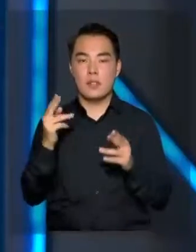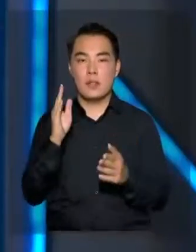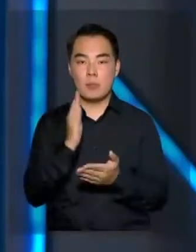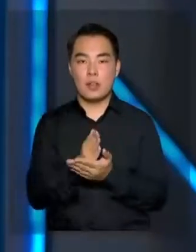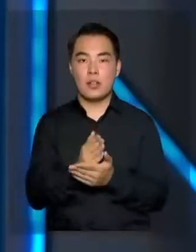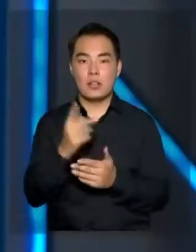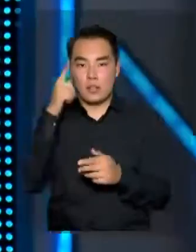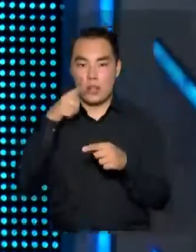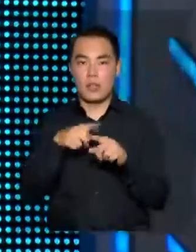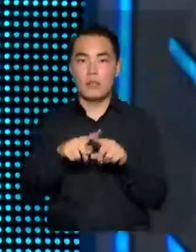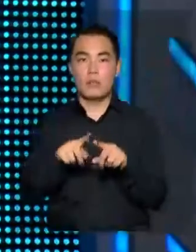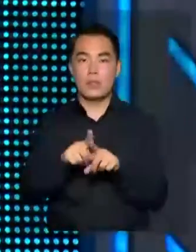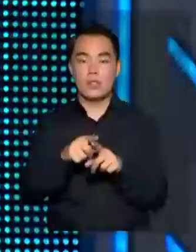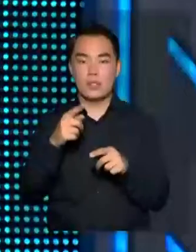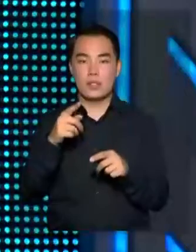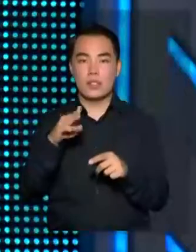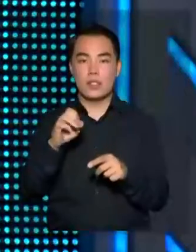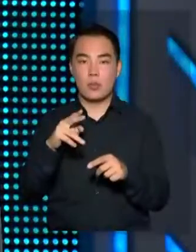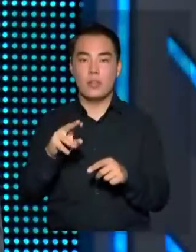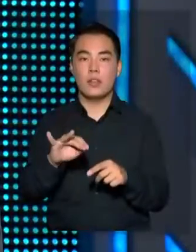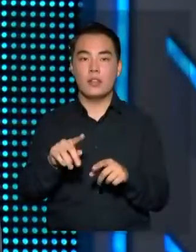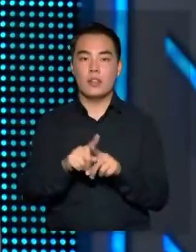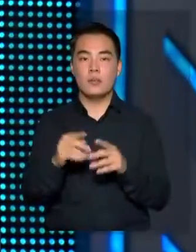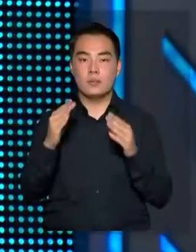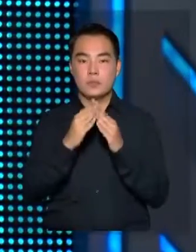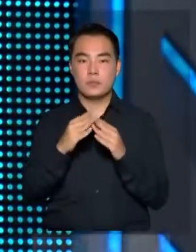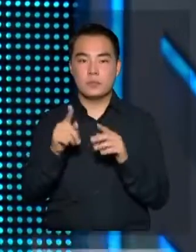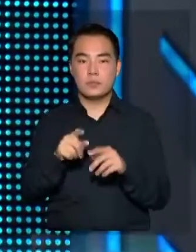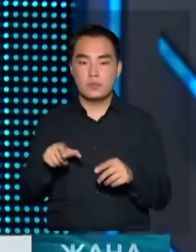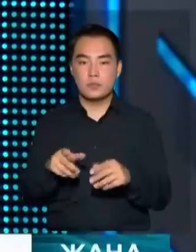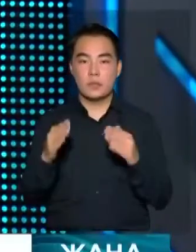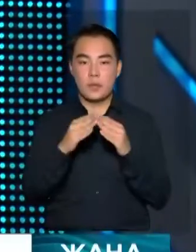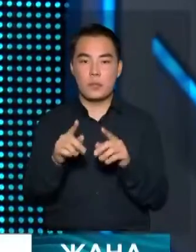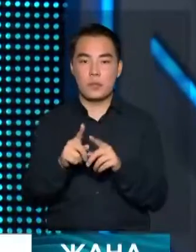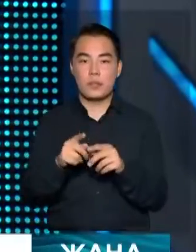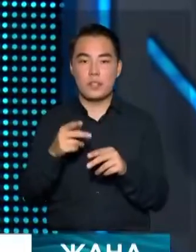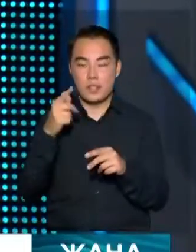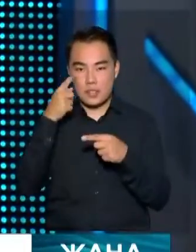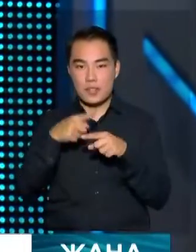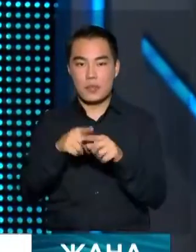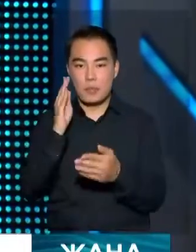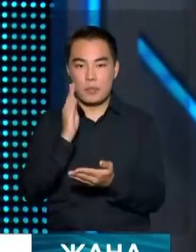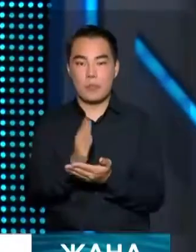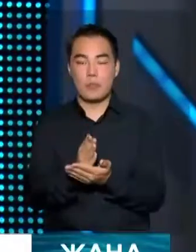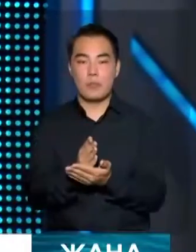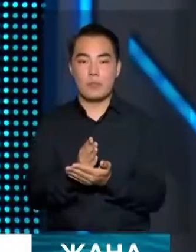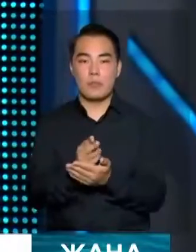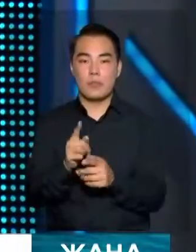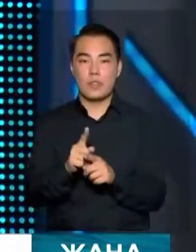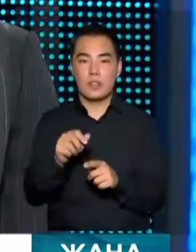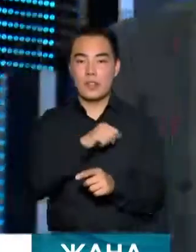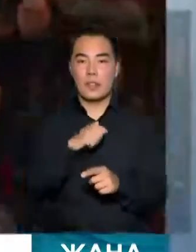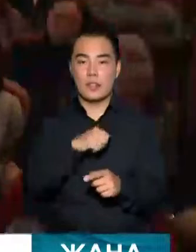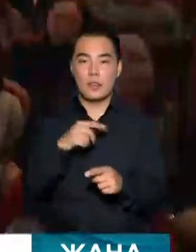мен ғалымдар, ғылым, білім, технология, инновация және күн тәртібінде тұрған өзекті мәселелер жөніндегі ойларын ортаға